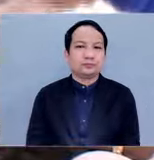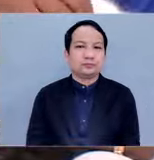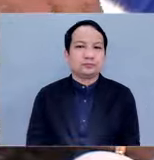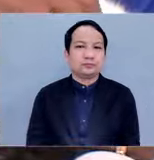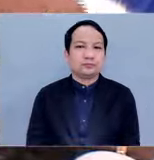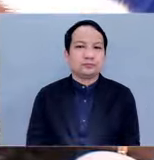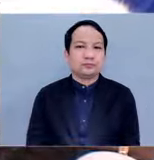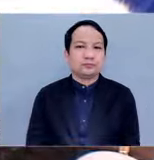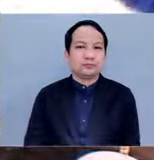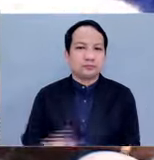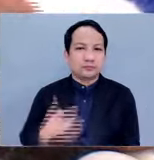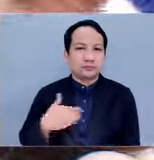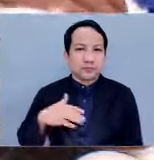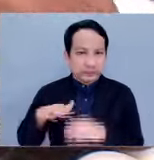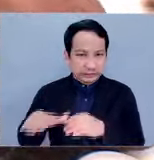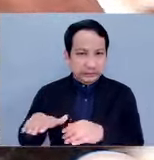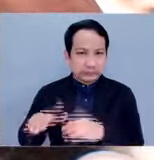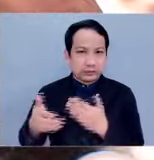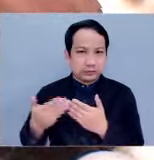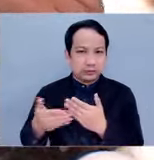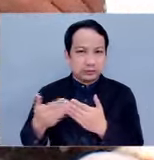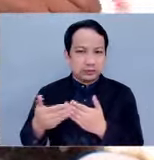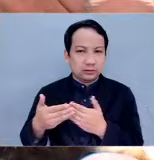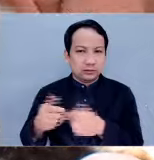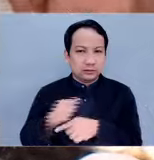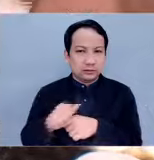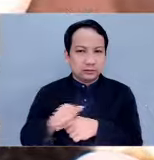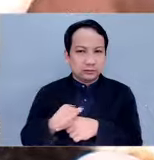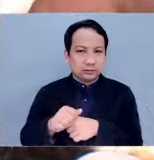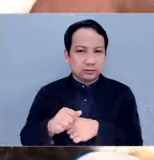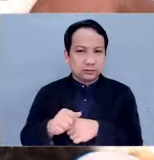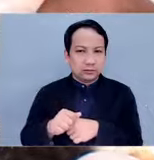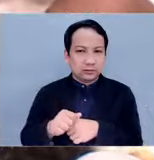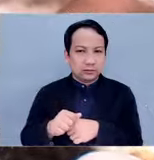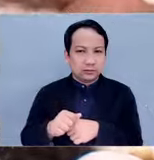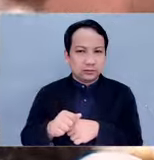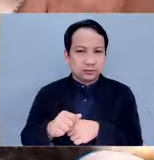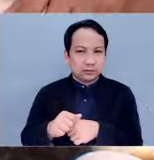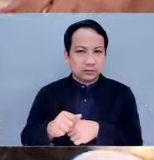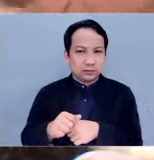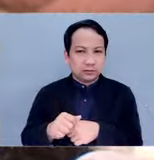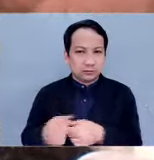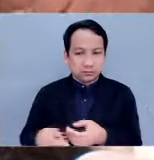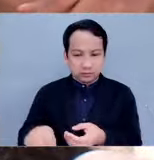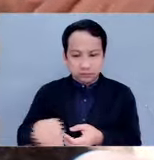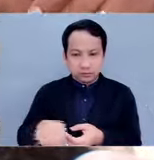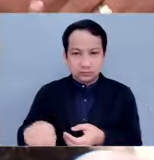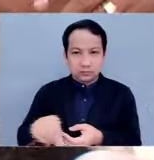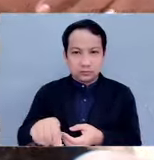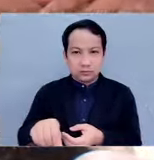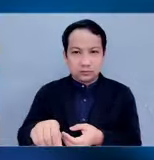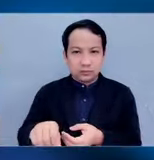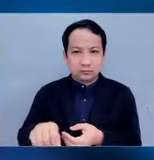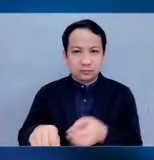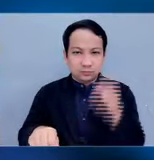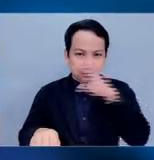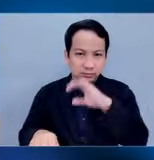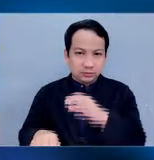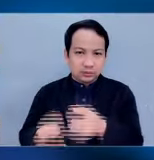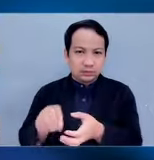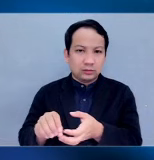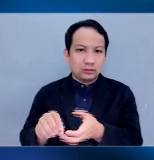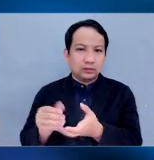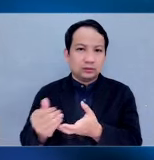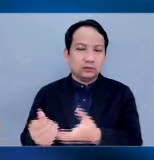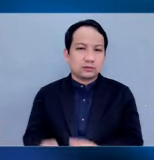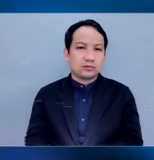bata pa po, sinetrain ko sila. Even kahit di mo sila i-train, maglagyan mo na sila ng buhangin doon. Pusa sila nga hahanapin nila yun. Parang gusto